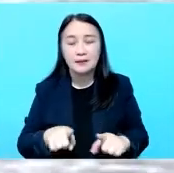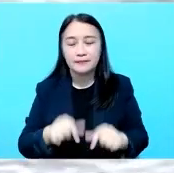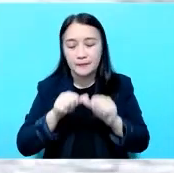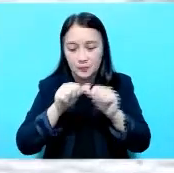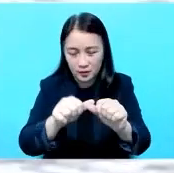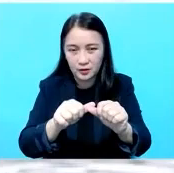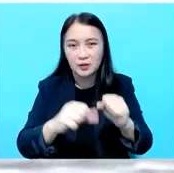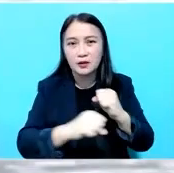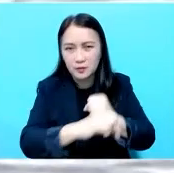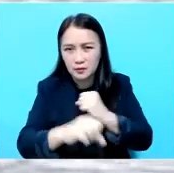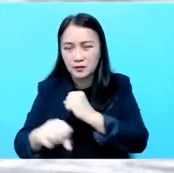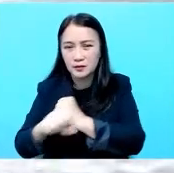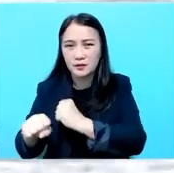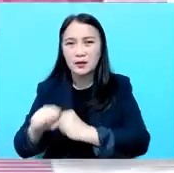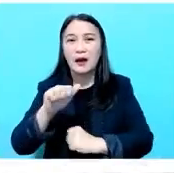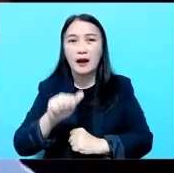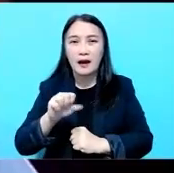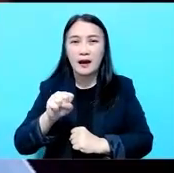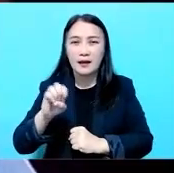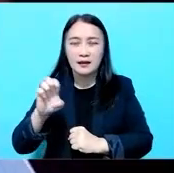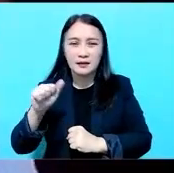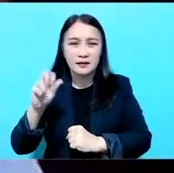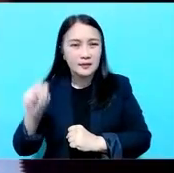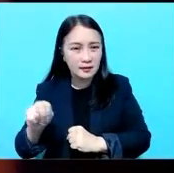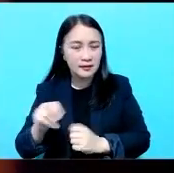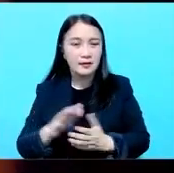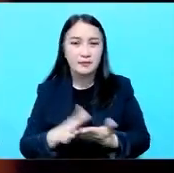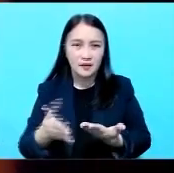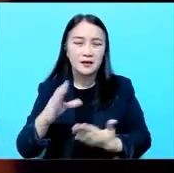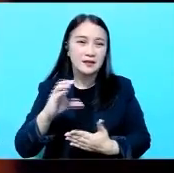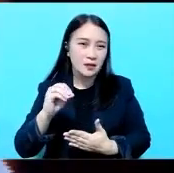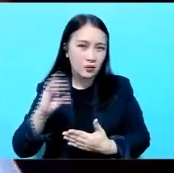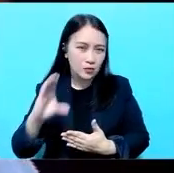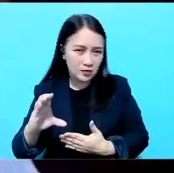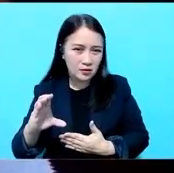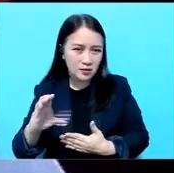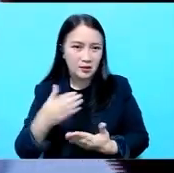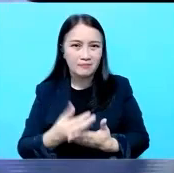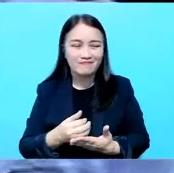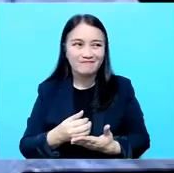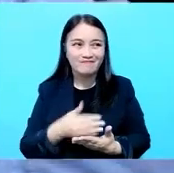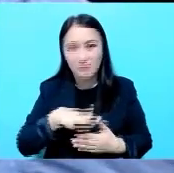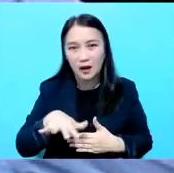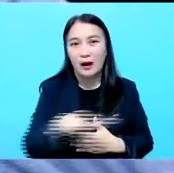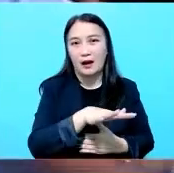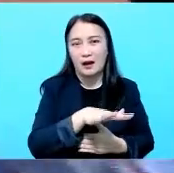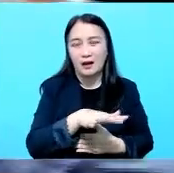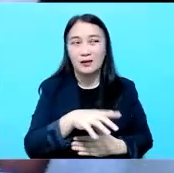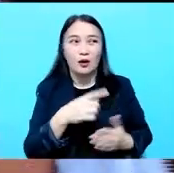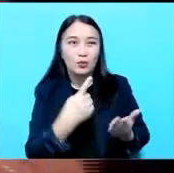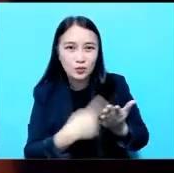na maisapinal ang COC. Because over the years, syempre, lahat nakikipag-usap sa China, yung iba na sa ASEAN